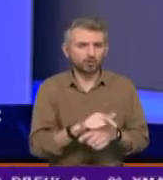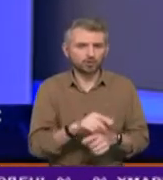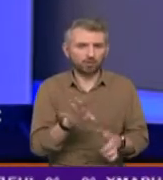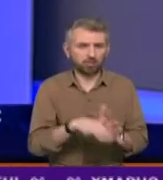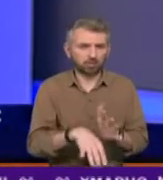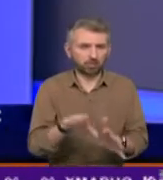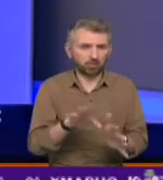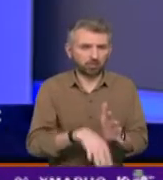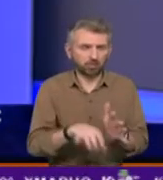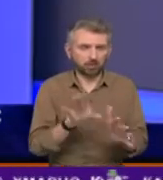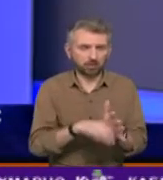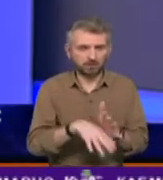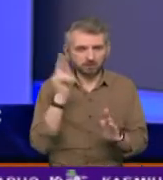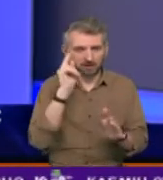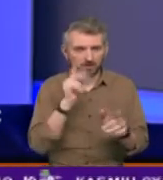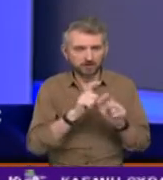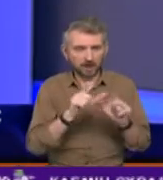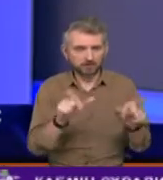історичних батьківщинах.